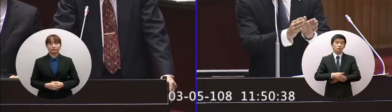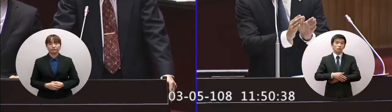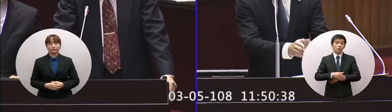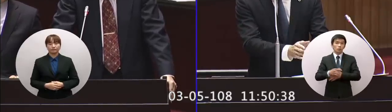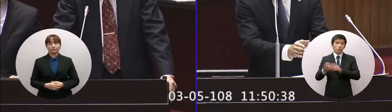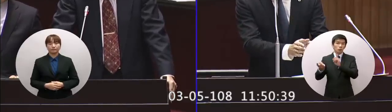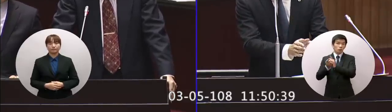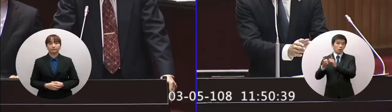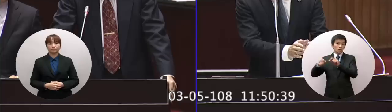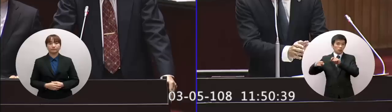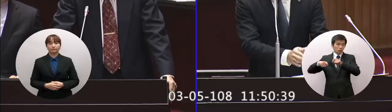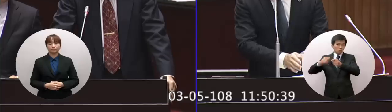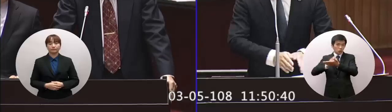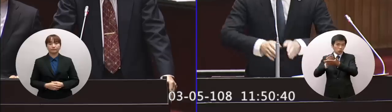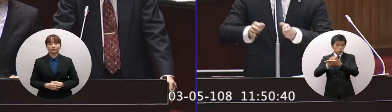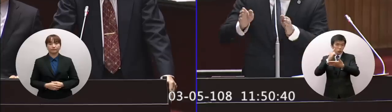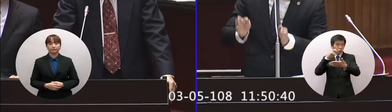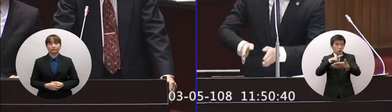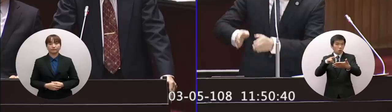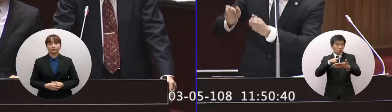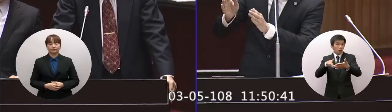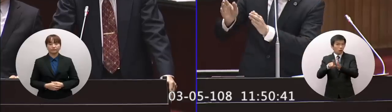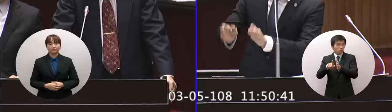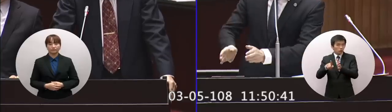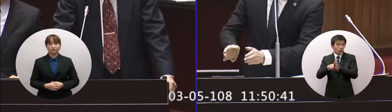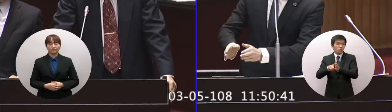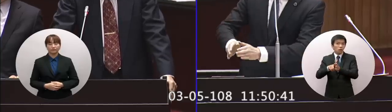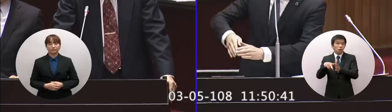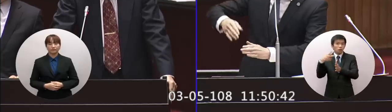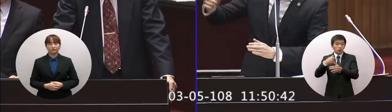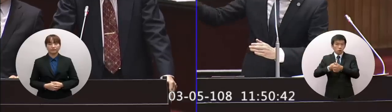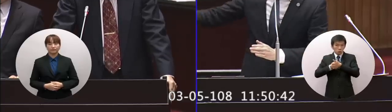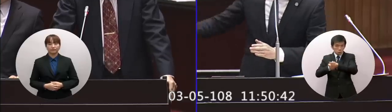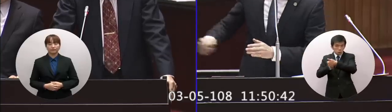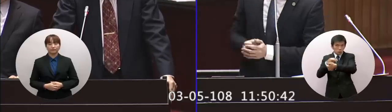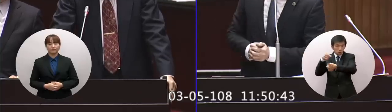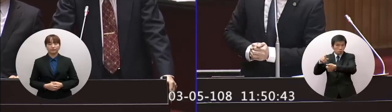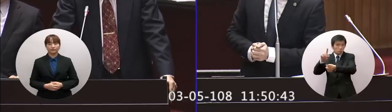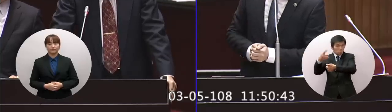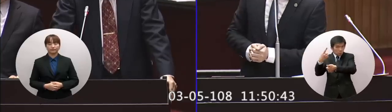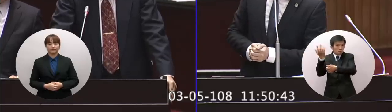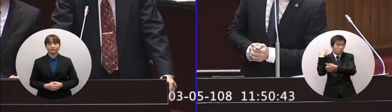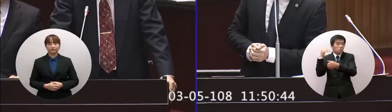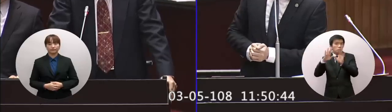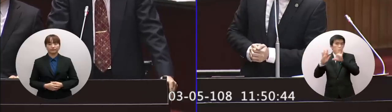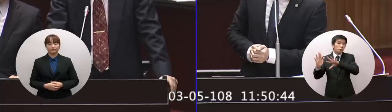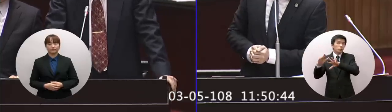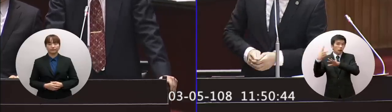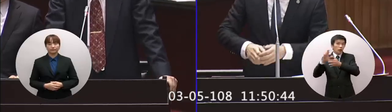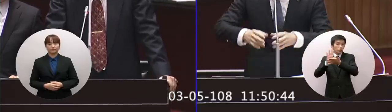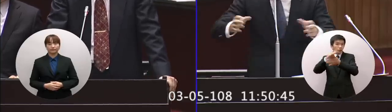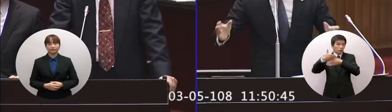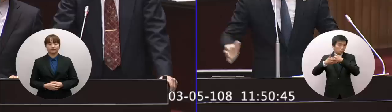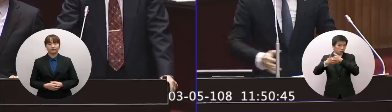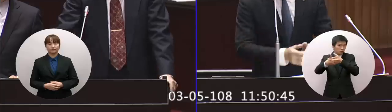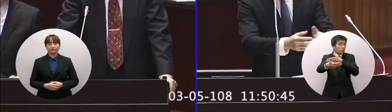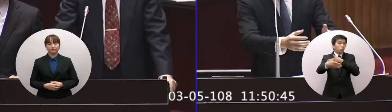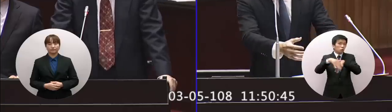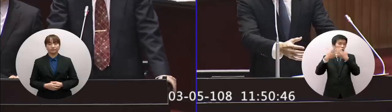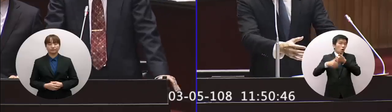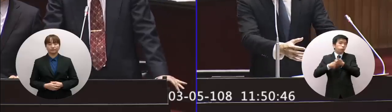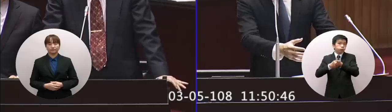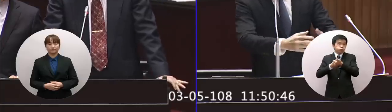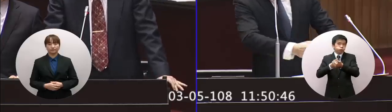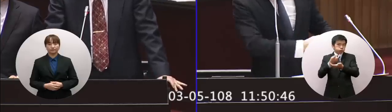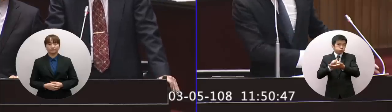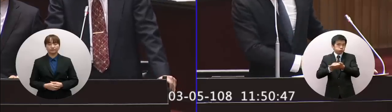证、通证的这资料的时阵，甲追踪因来了后。后即个后续的即个后果的时阵，绝对唔是看讲你即